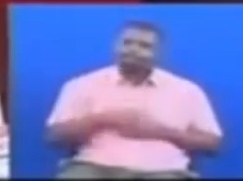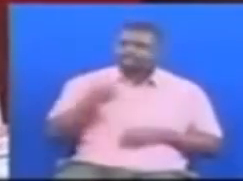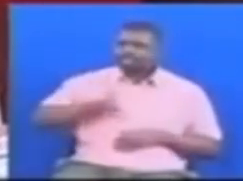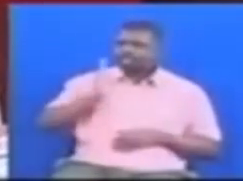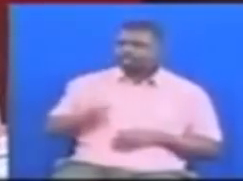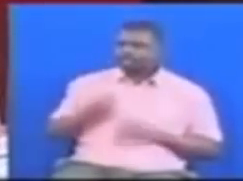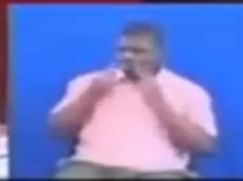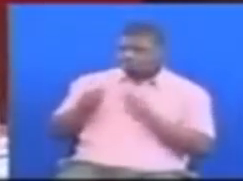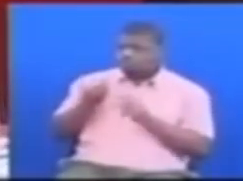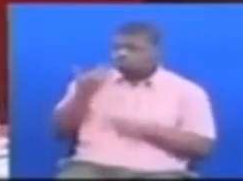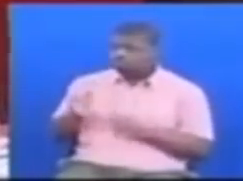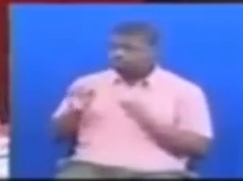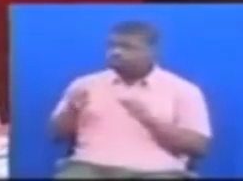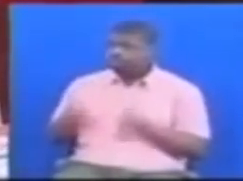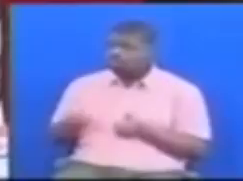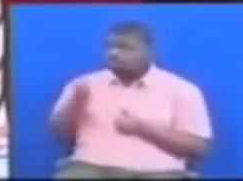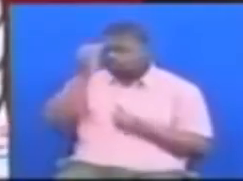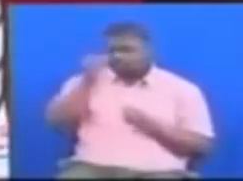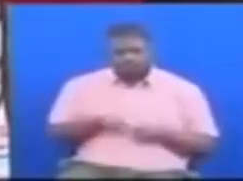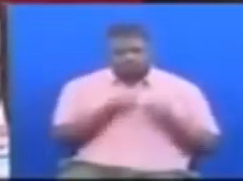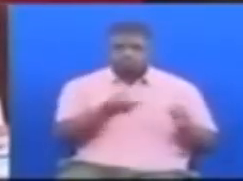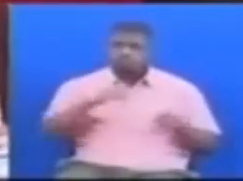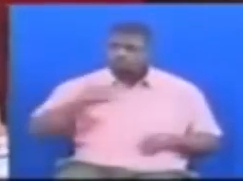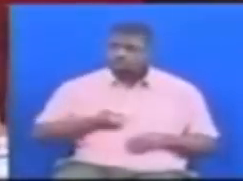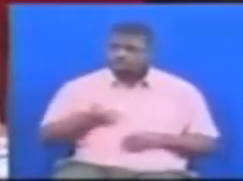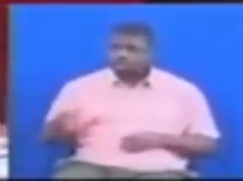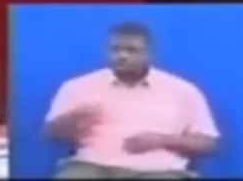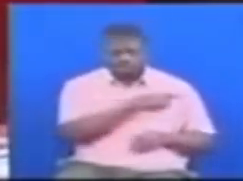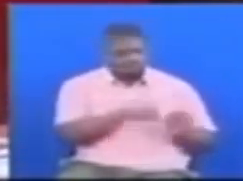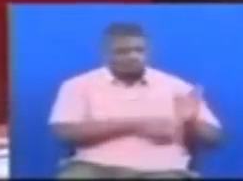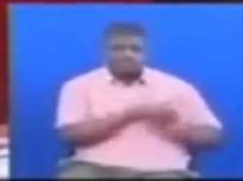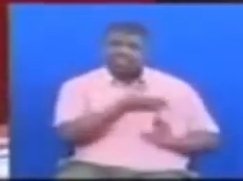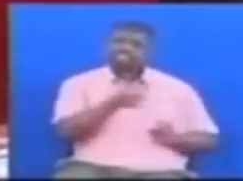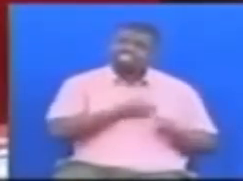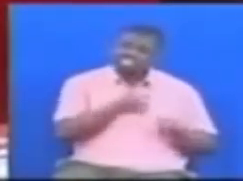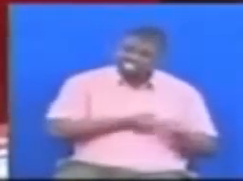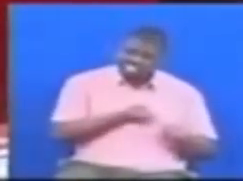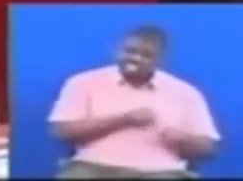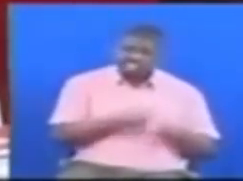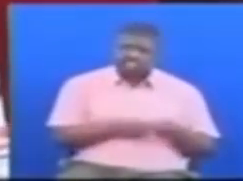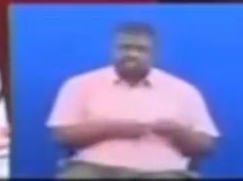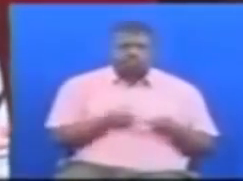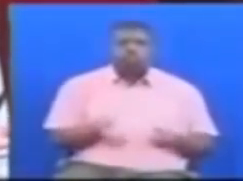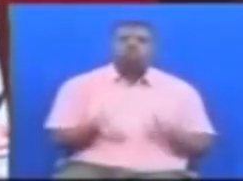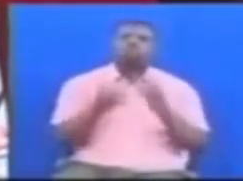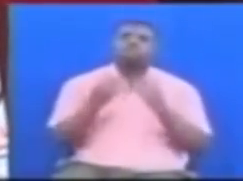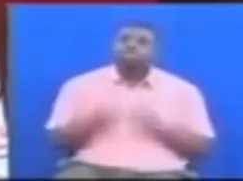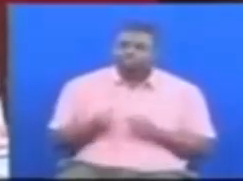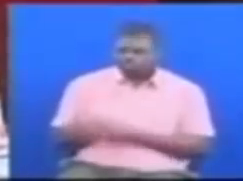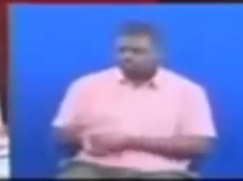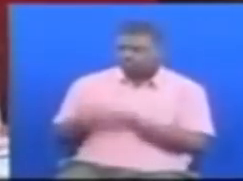Je, serikali haioni kuna umuhimu wa kutoa elimu kwa wanawake hawa kuanzia ngazi ya vijiji ili